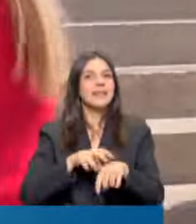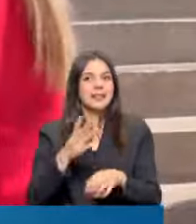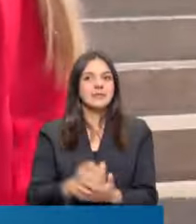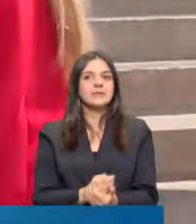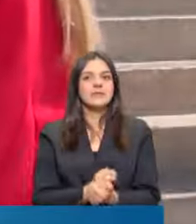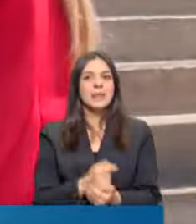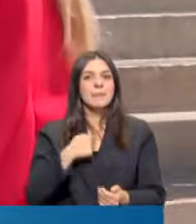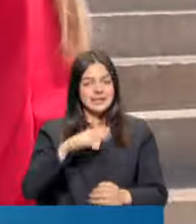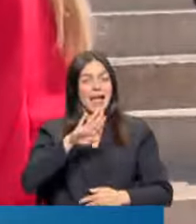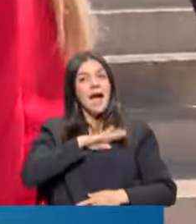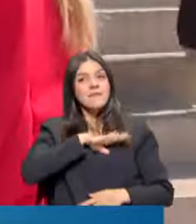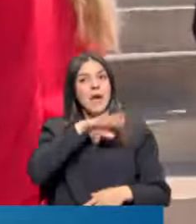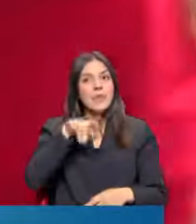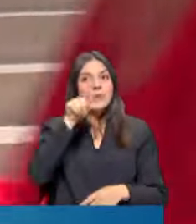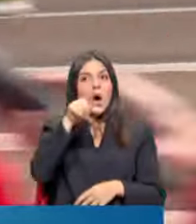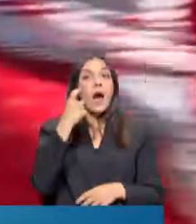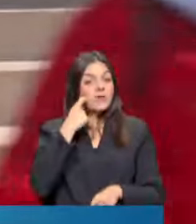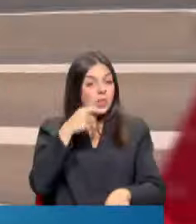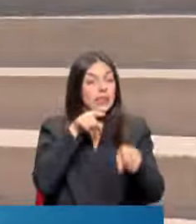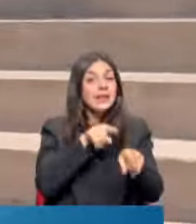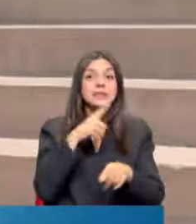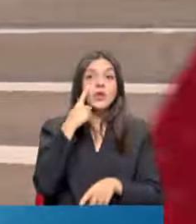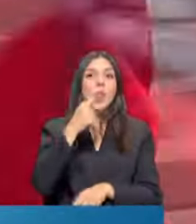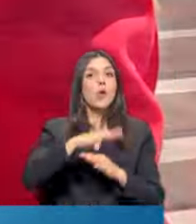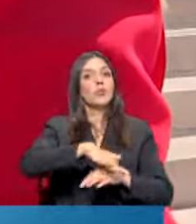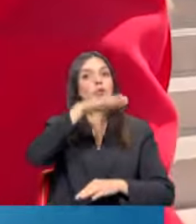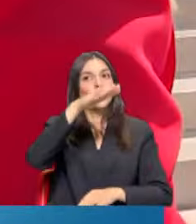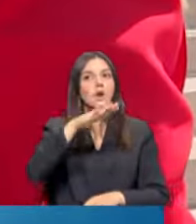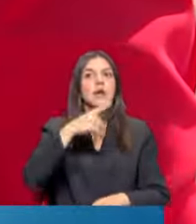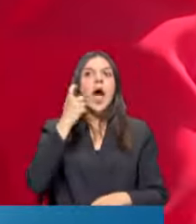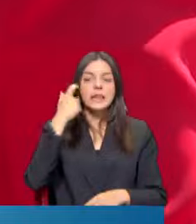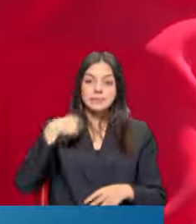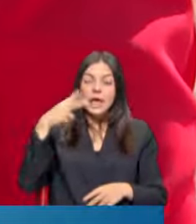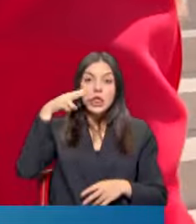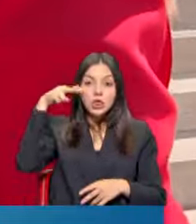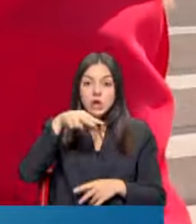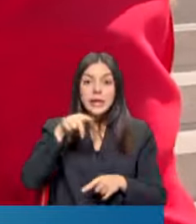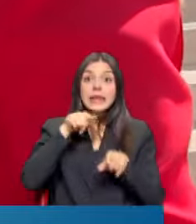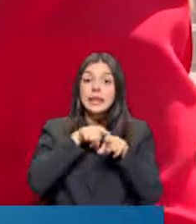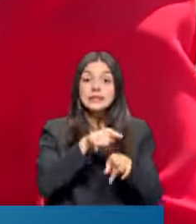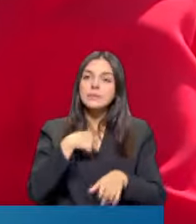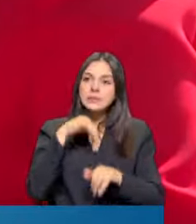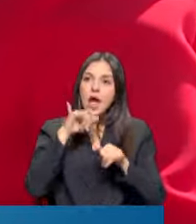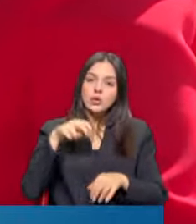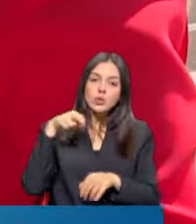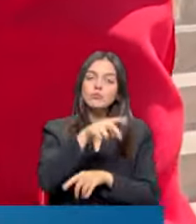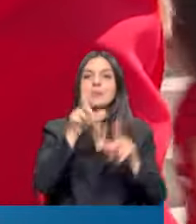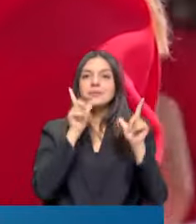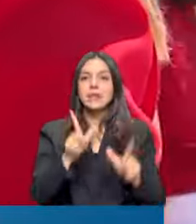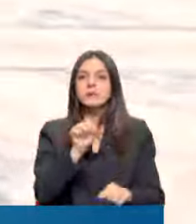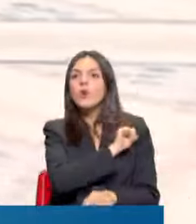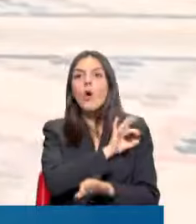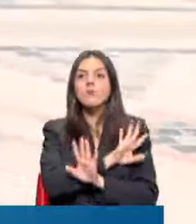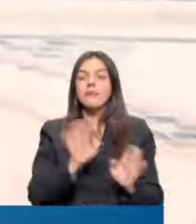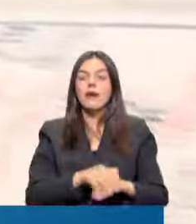etme, biz evlatlarımızı onların izinde yetiştiriyoruz. Atamızın bize gösterdiği izde devam edip yürümemiz lazım,